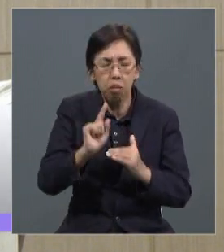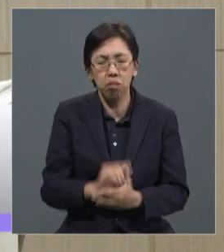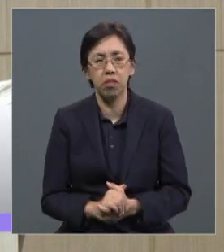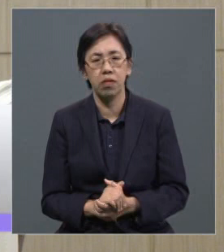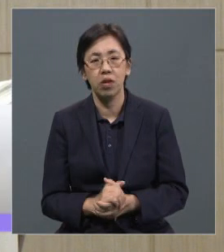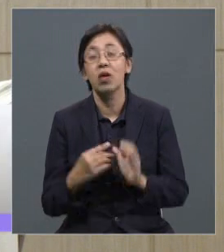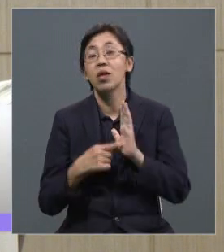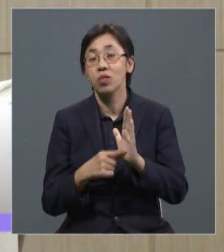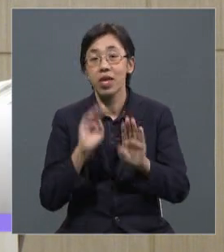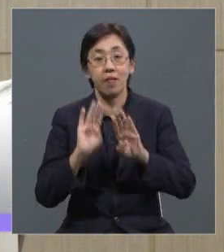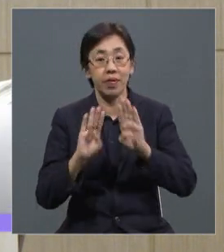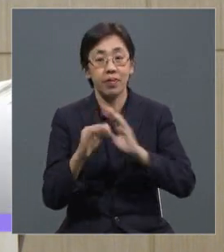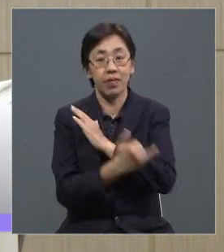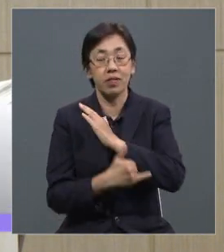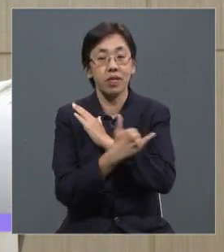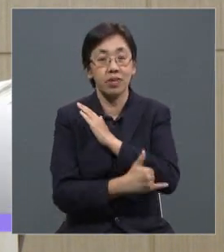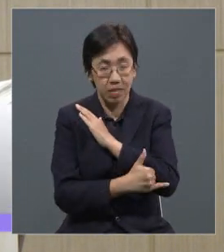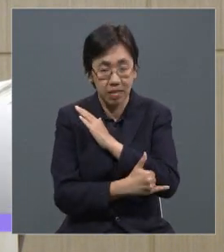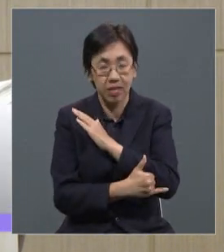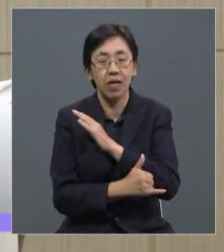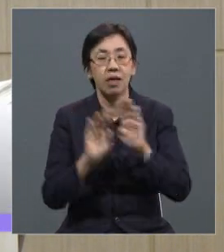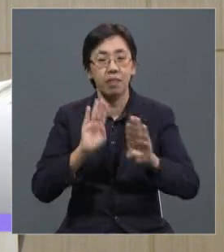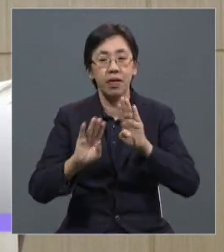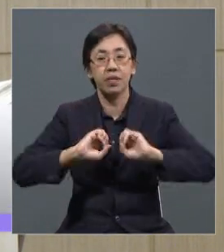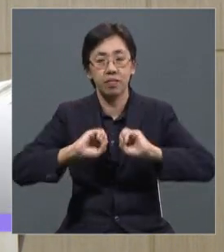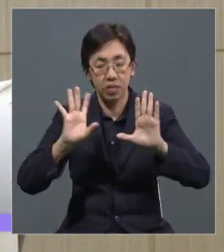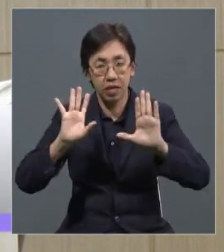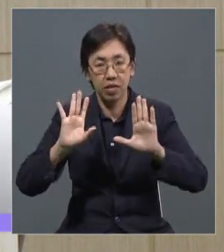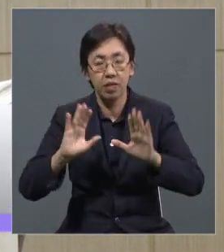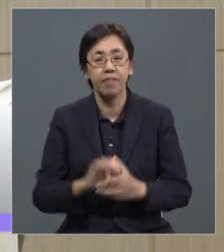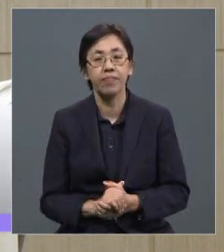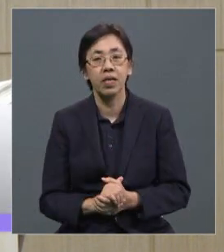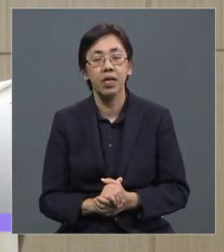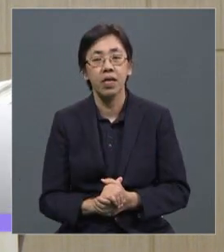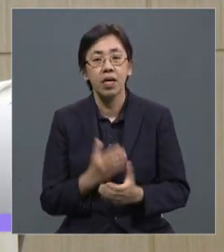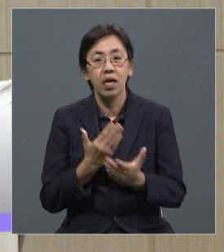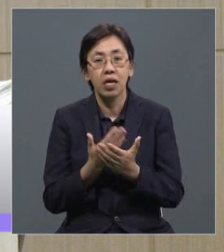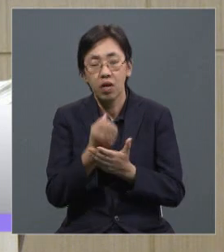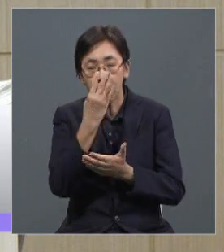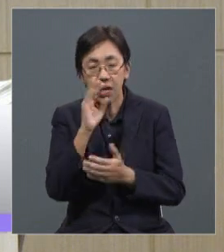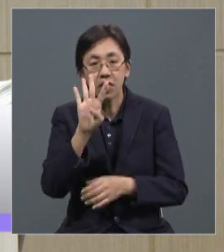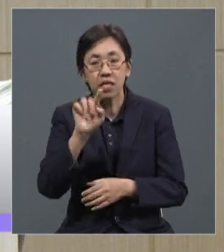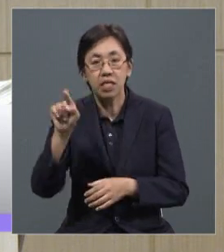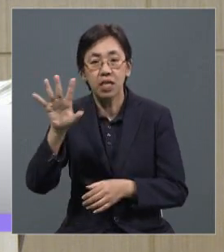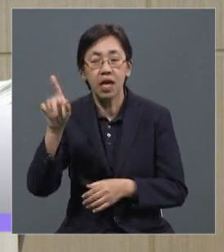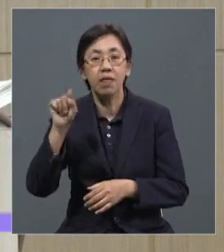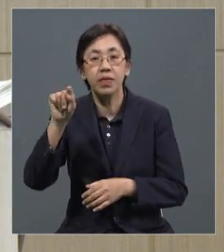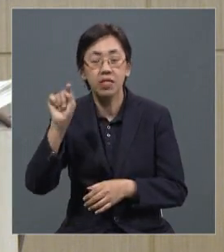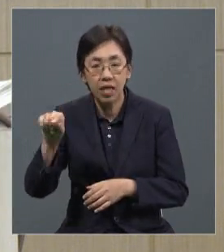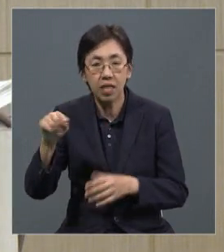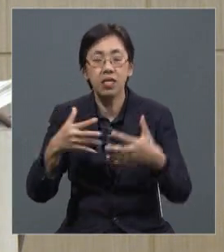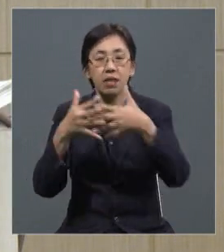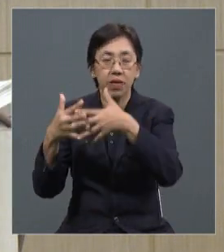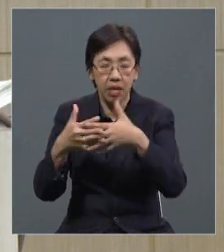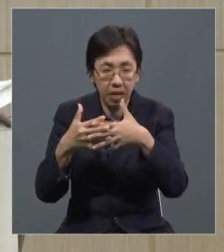ตัวอย่างหนึ่งเทียบต่างประเทศอันนี้ก็ค่อนข้างชัดนะว่าหลายประเทศมีดอกเบี้ยประมาณ 4-5% อยู่นะทั้งสหรัฐ